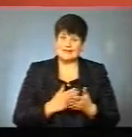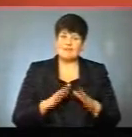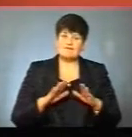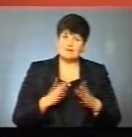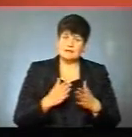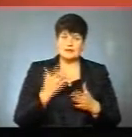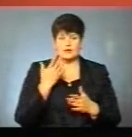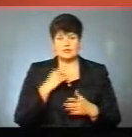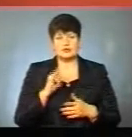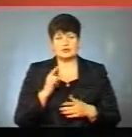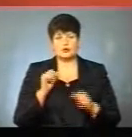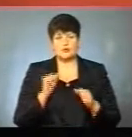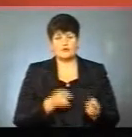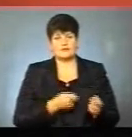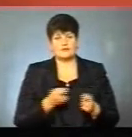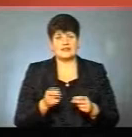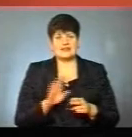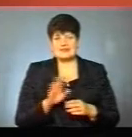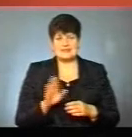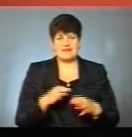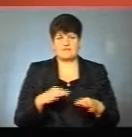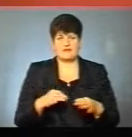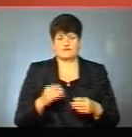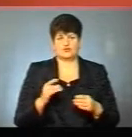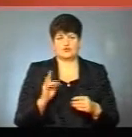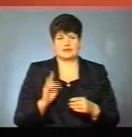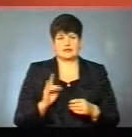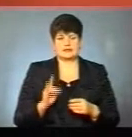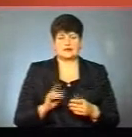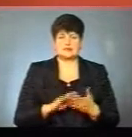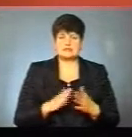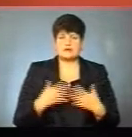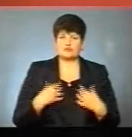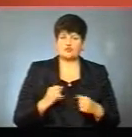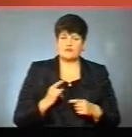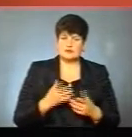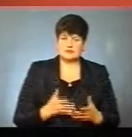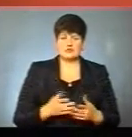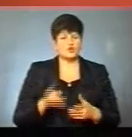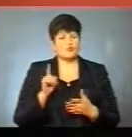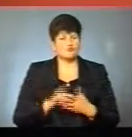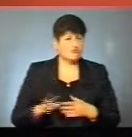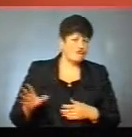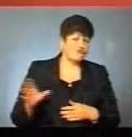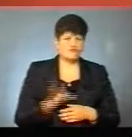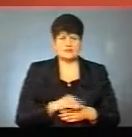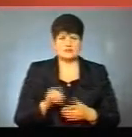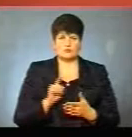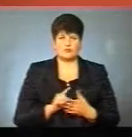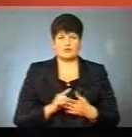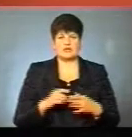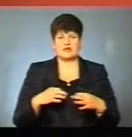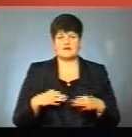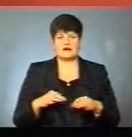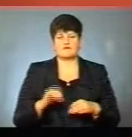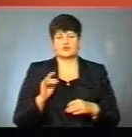дитину можна перевозити не в автокріслі, наприклад, зі станом здоров'я дитини? Чи обов'язково всі діти мають бути в автокріслах до